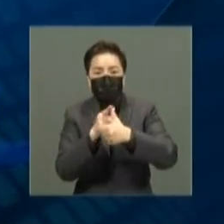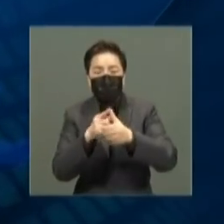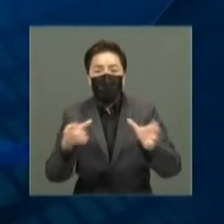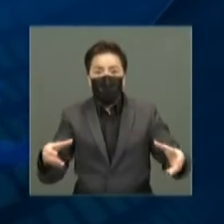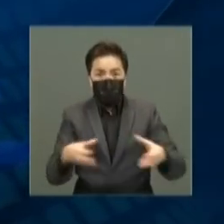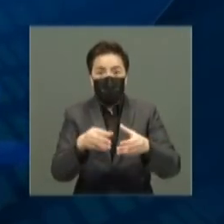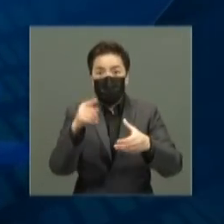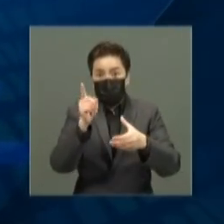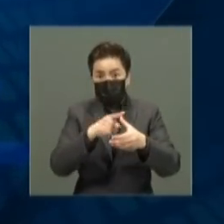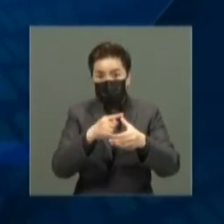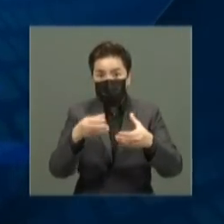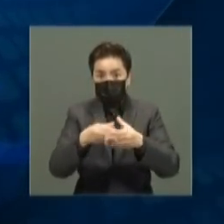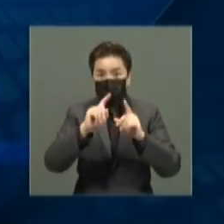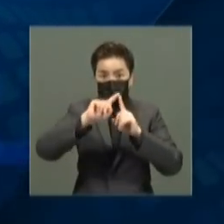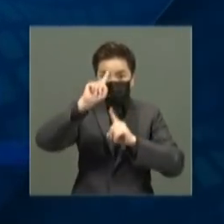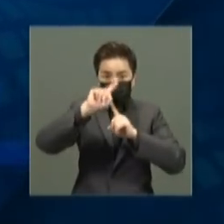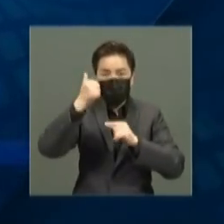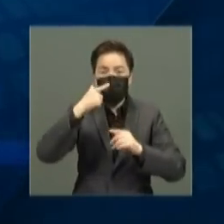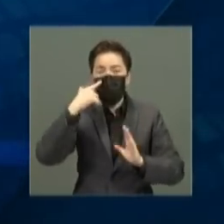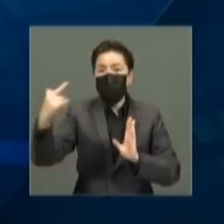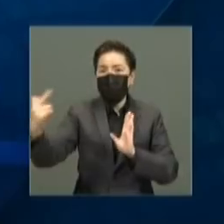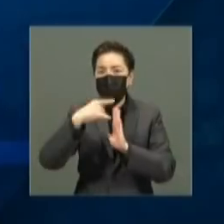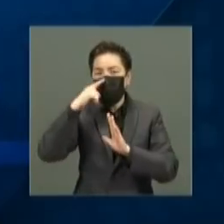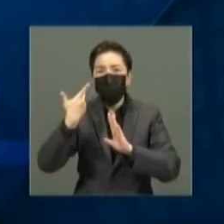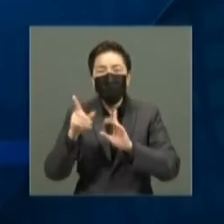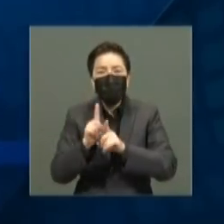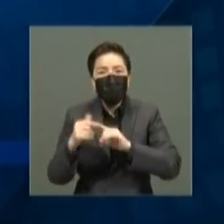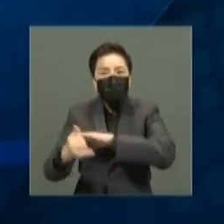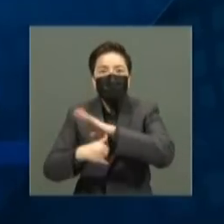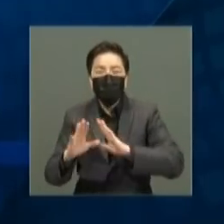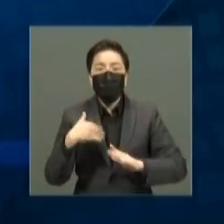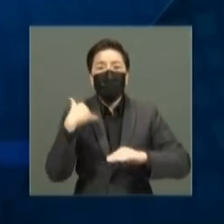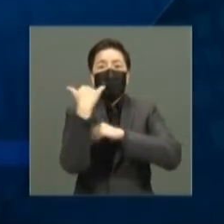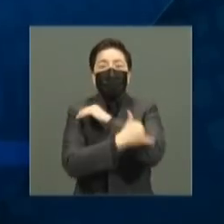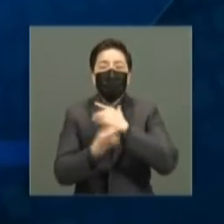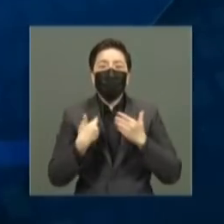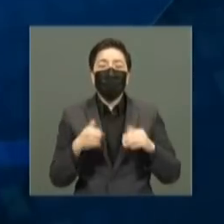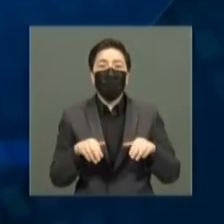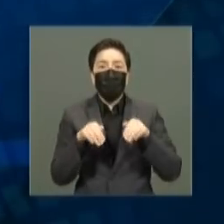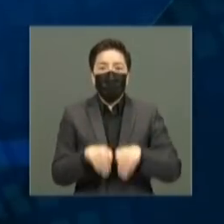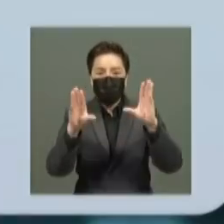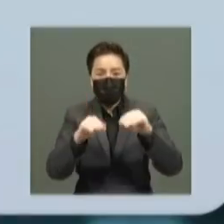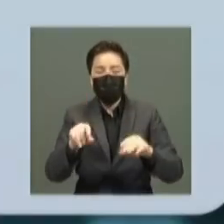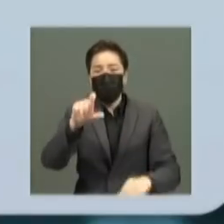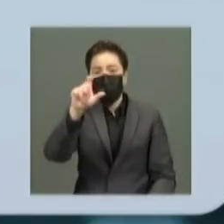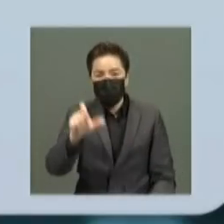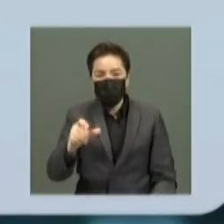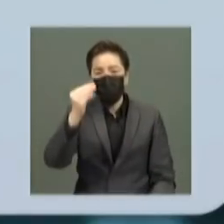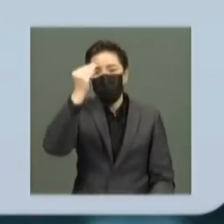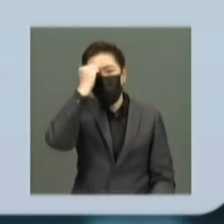ทศ1พฤศจิกายนนี้ก็ตามที่รายงานกันนะคะให้มีผลตั้งแต่23:00 ของวันที่31ตุลาคม